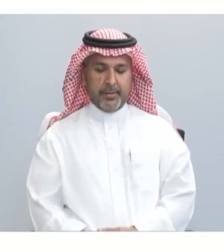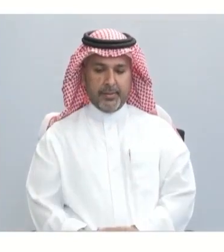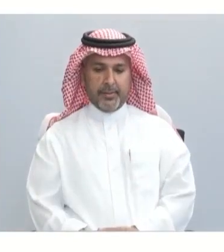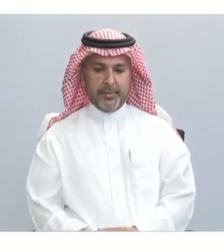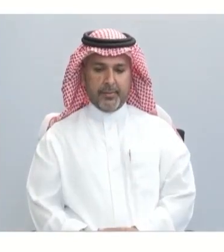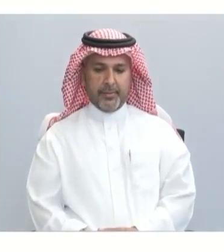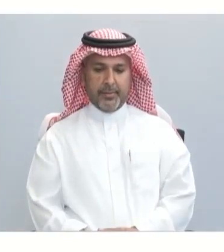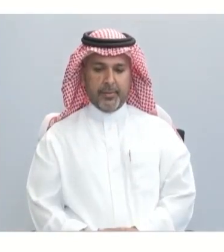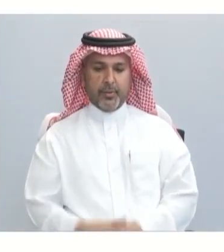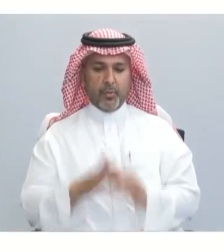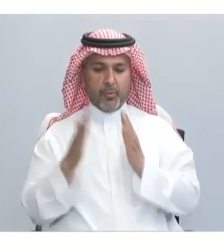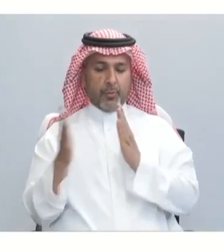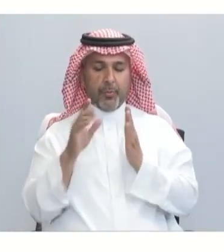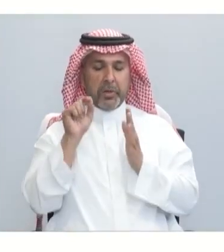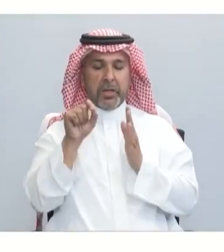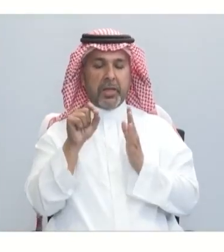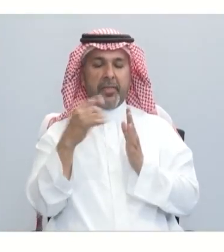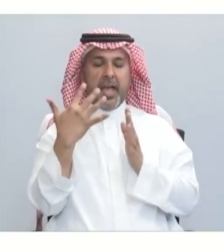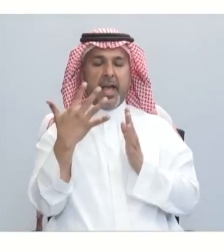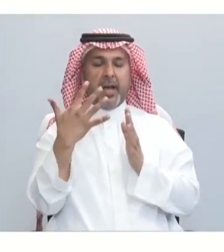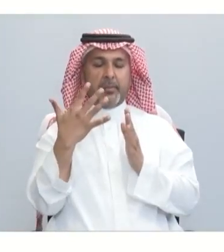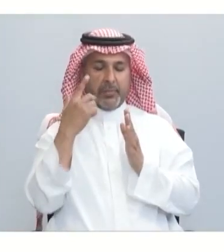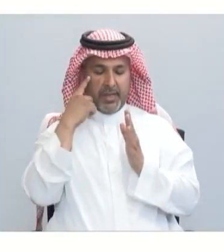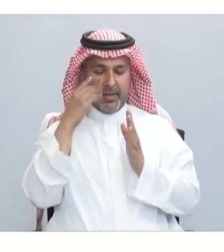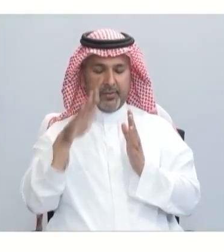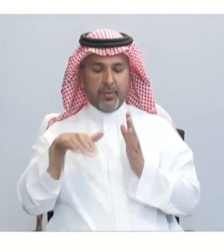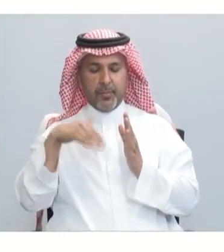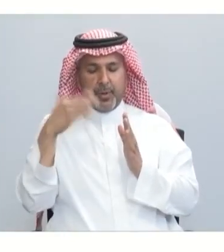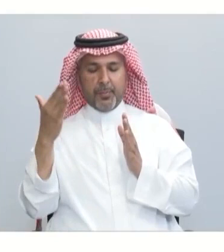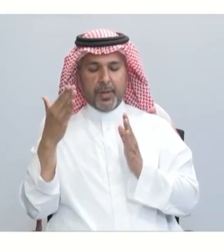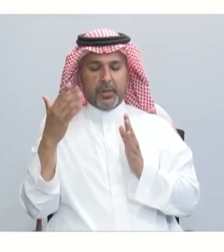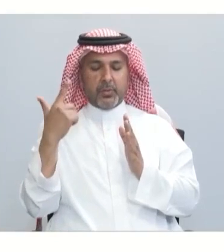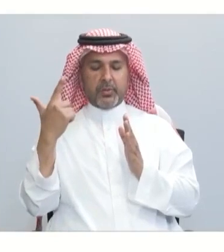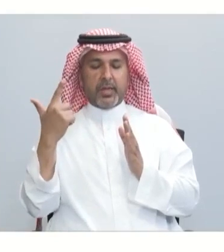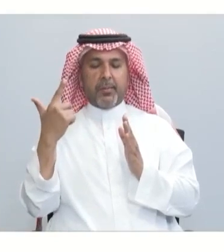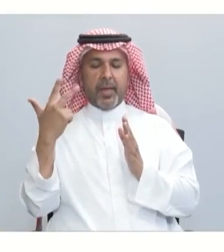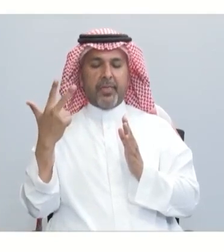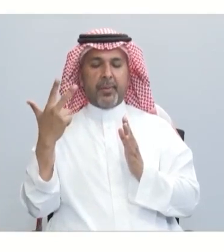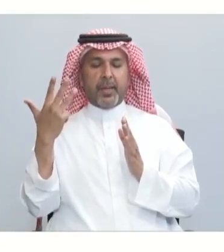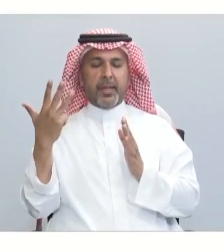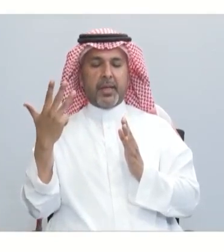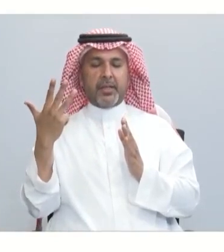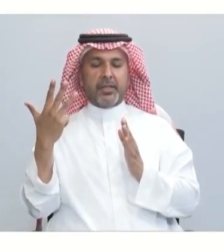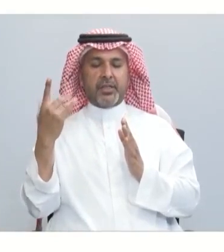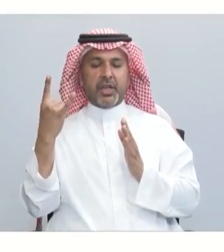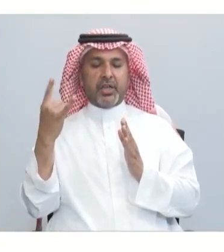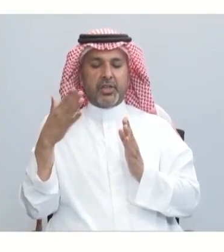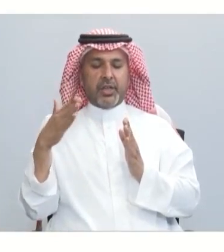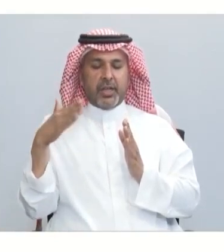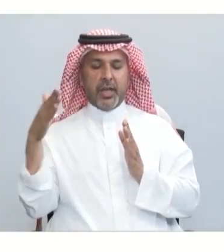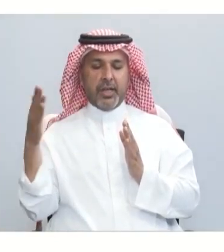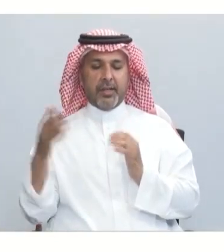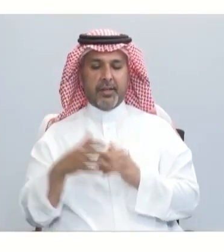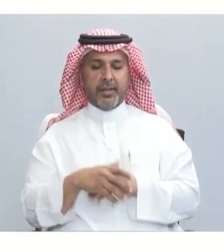ممكن اختار خم مثلا ممكن اختار اين ممكن اختار واحد اسهل ايضا من خمسه ايضا